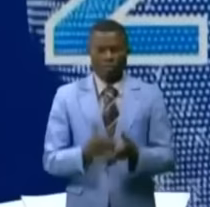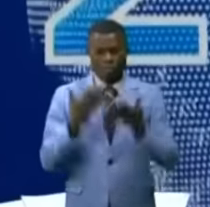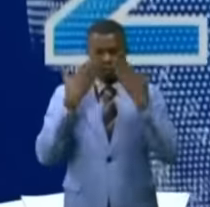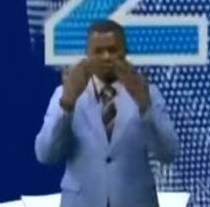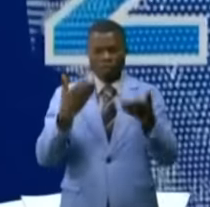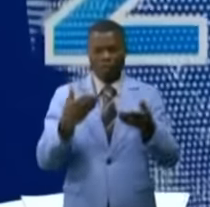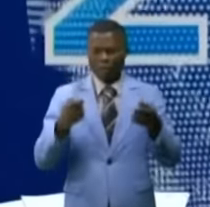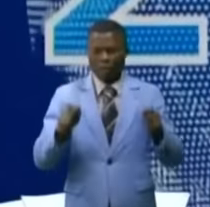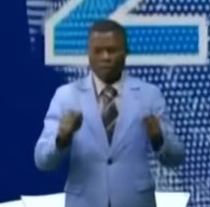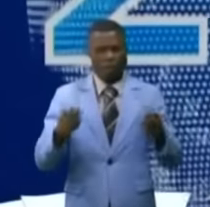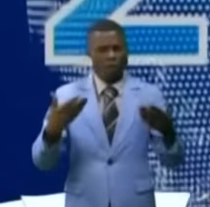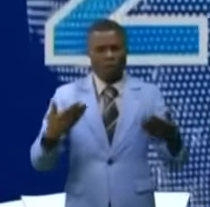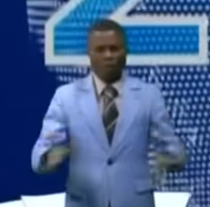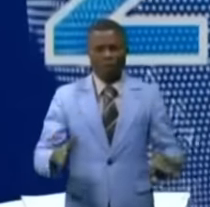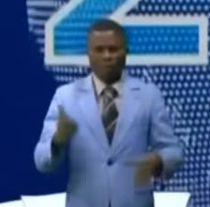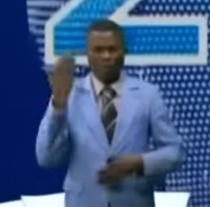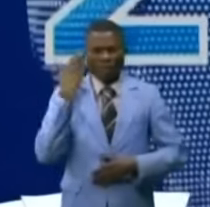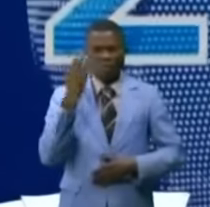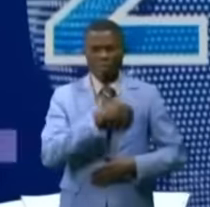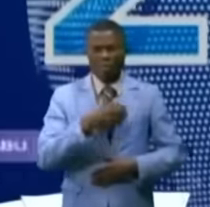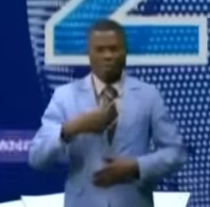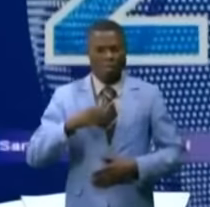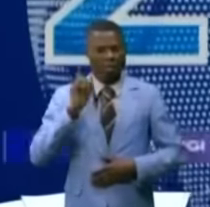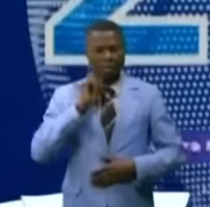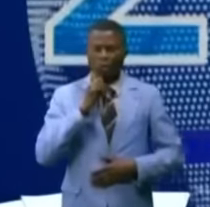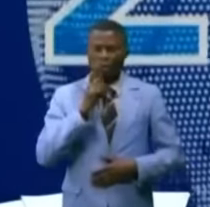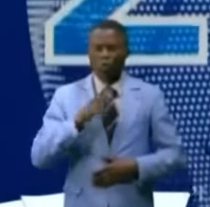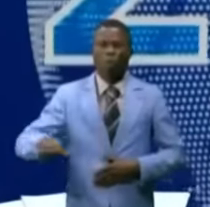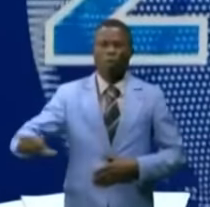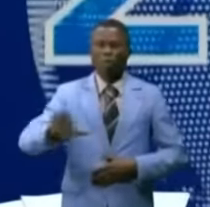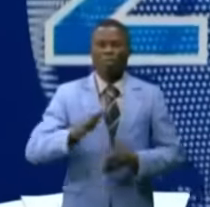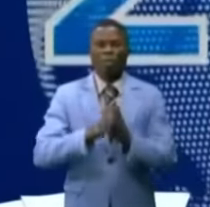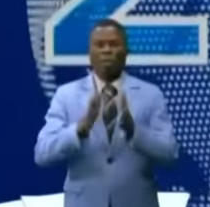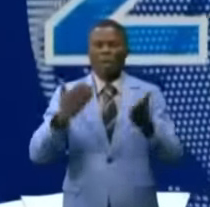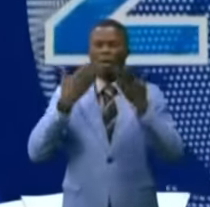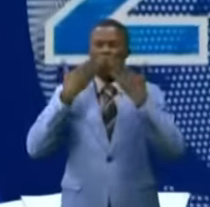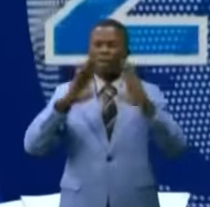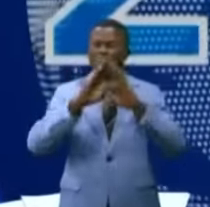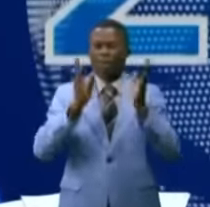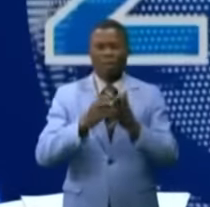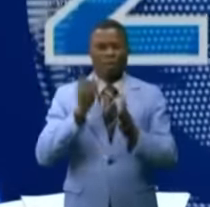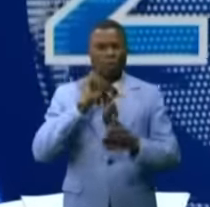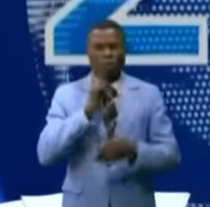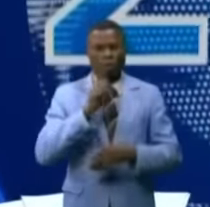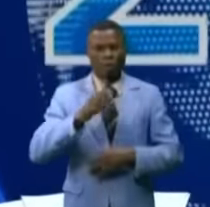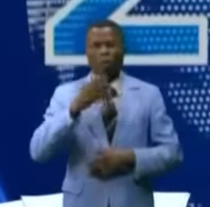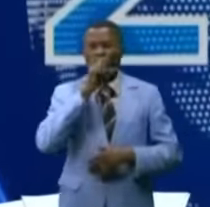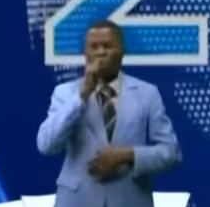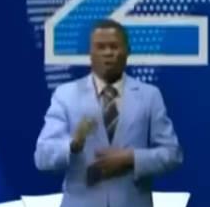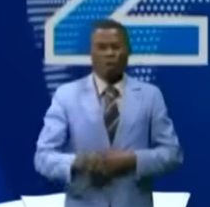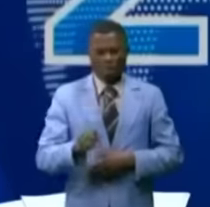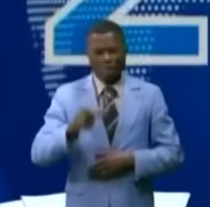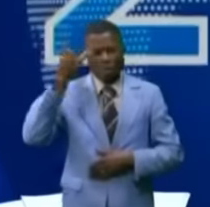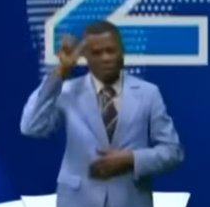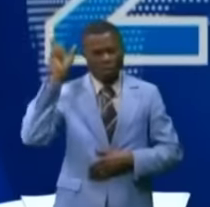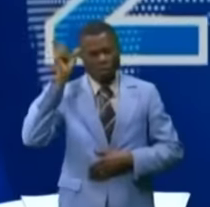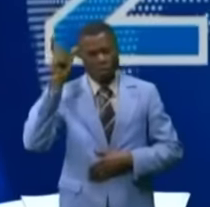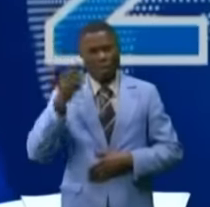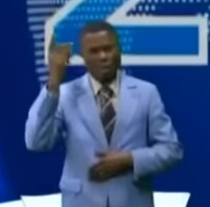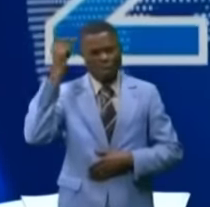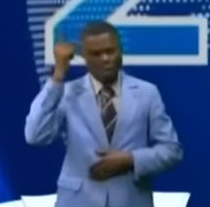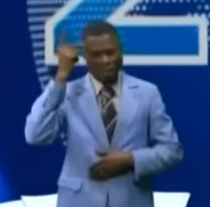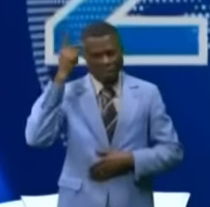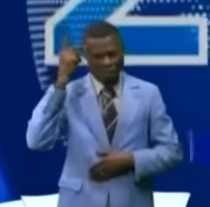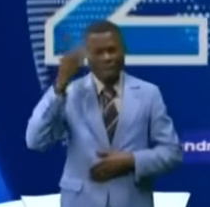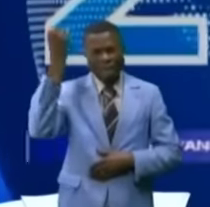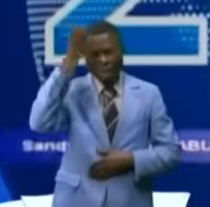Voilà qui met fin à ce journal. Mesdames et messieurs, merci de l'avoir suivi. Merci à vous qui nous suivez à Kasungulunda dans la province du Kwango.